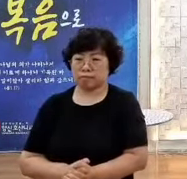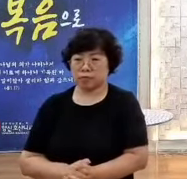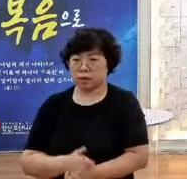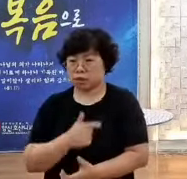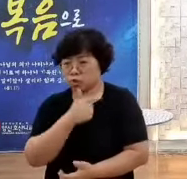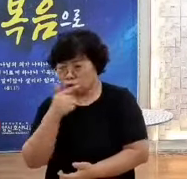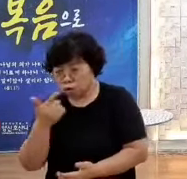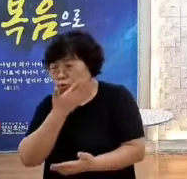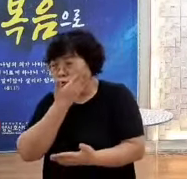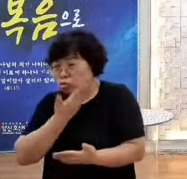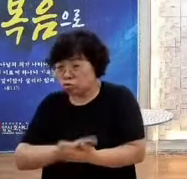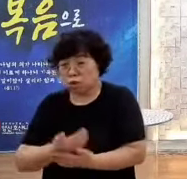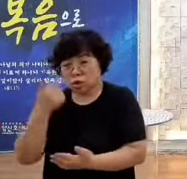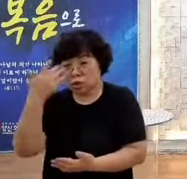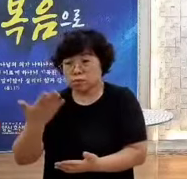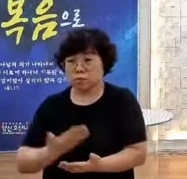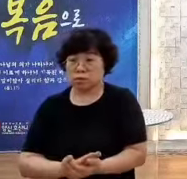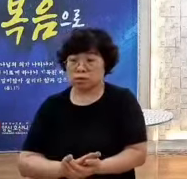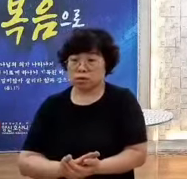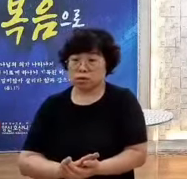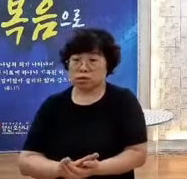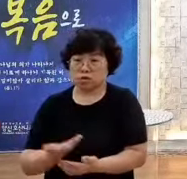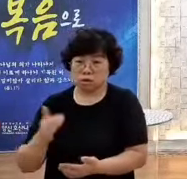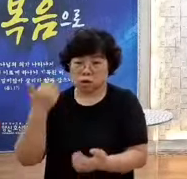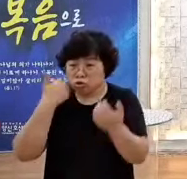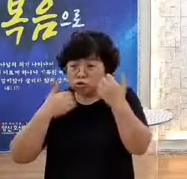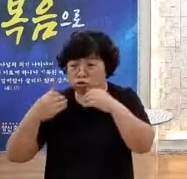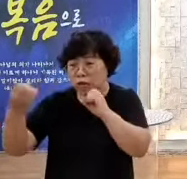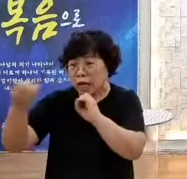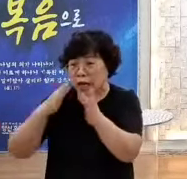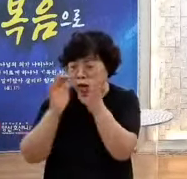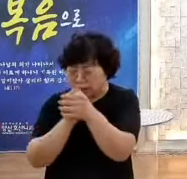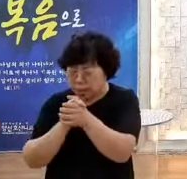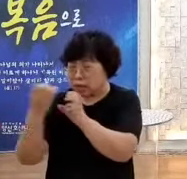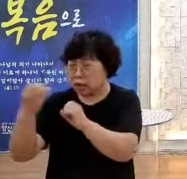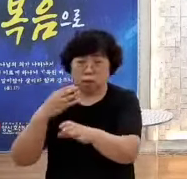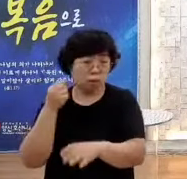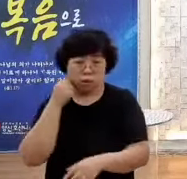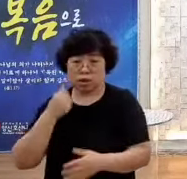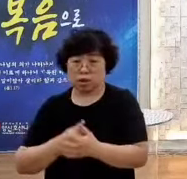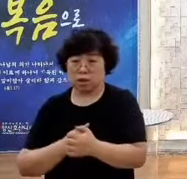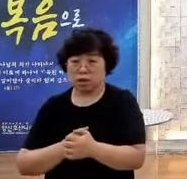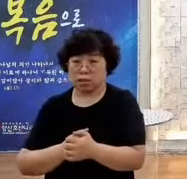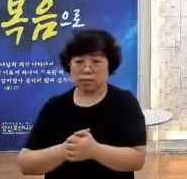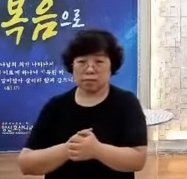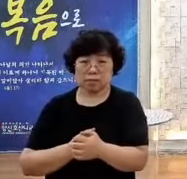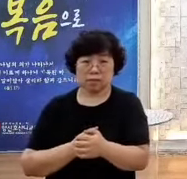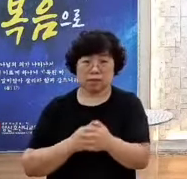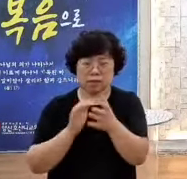너무너무 중요한 질문이에요. 근데 이거 아무나 아멘 할 수 있는 게 아니에요, 사실.